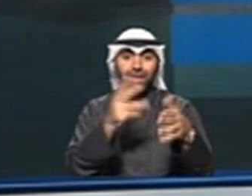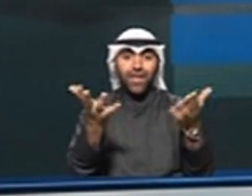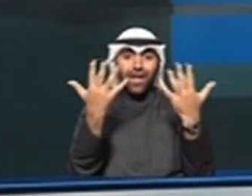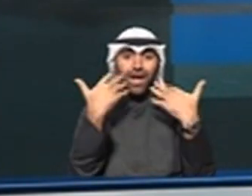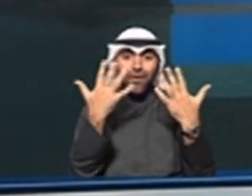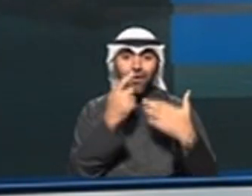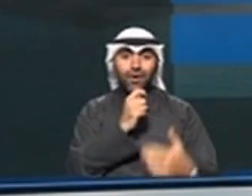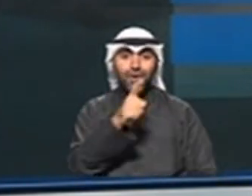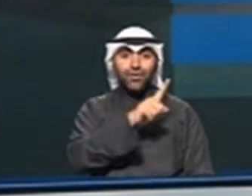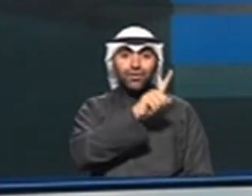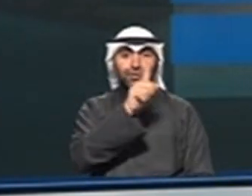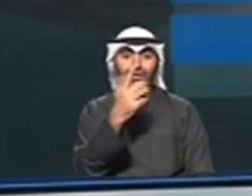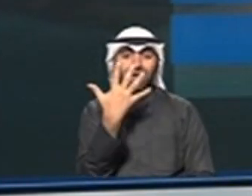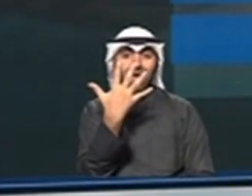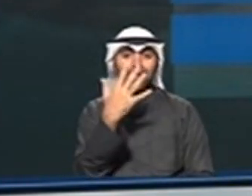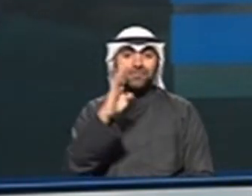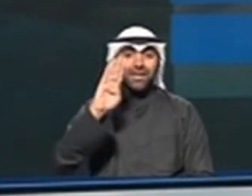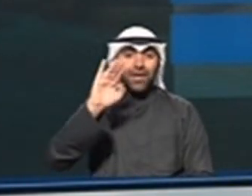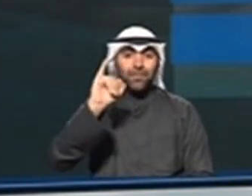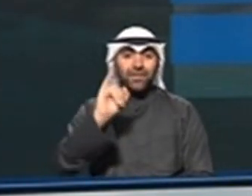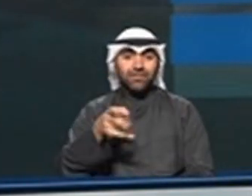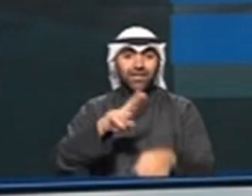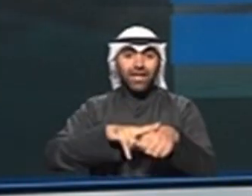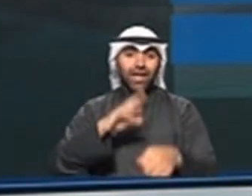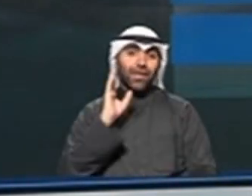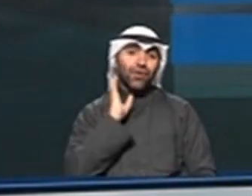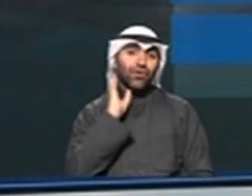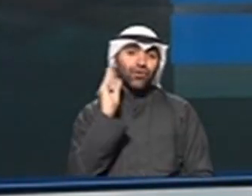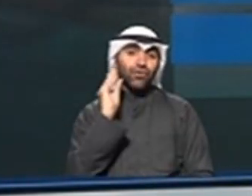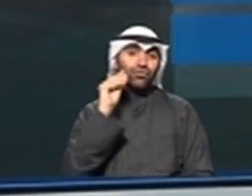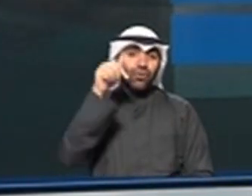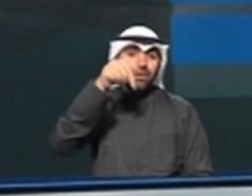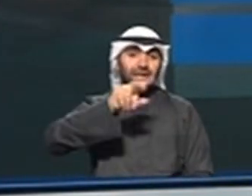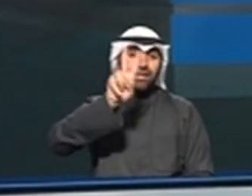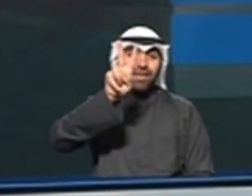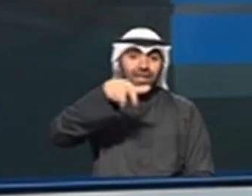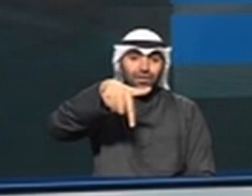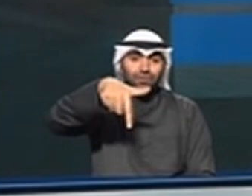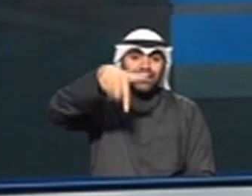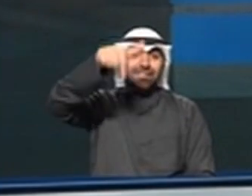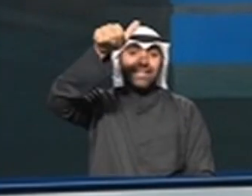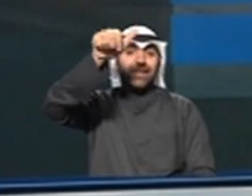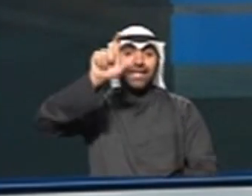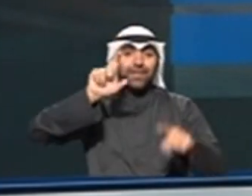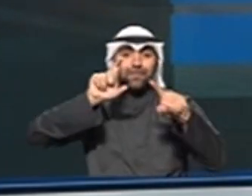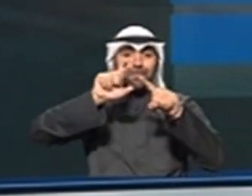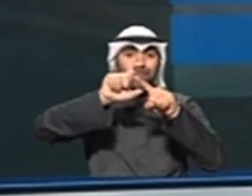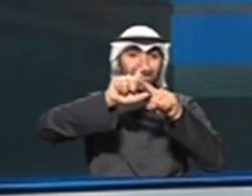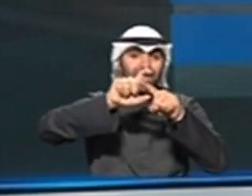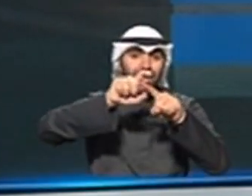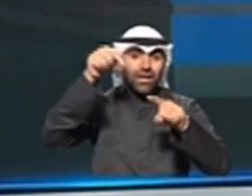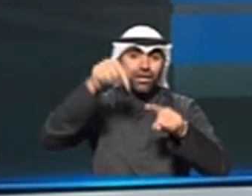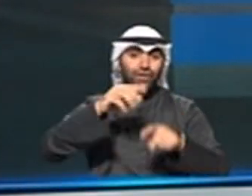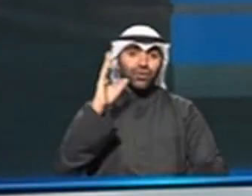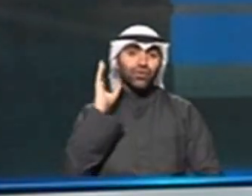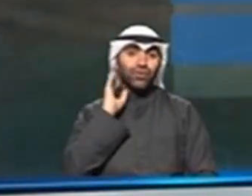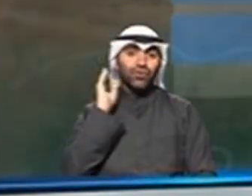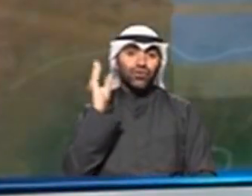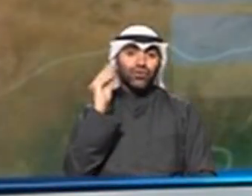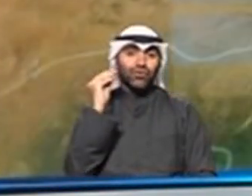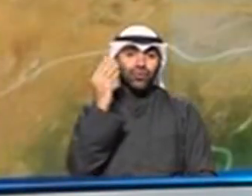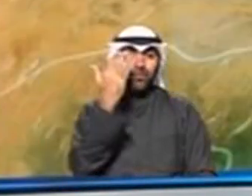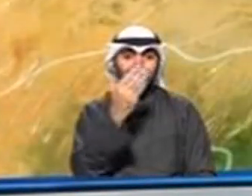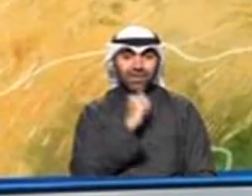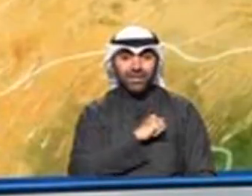مئوية، رطوبة نسبية مرتفعة 62%، أما الرؤية الأفقية لا تزال جيدة في مدينة الكويت تزيد عن 10